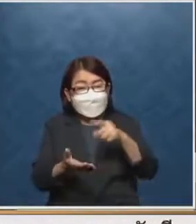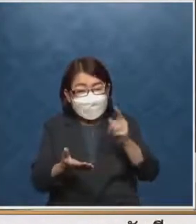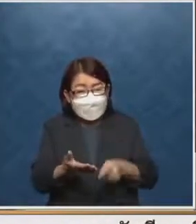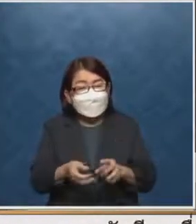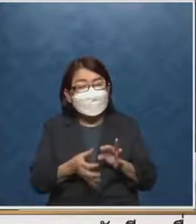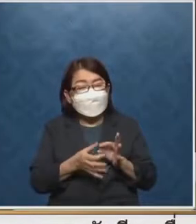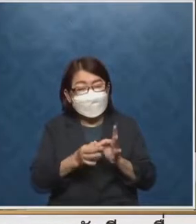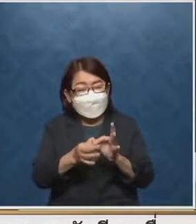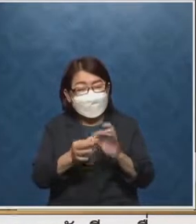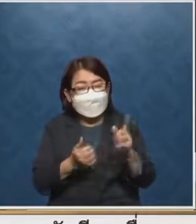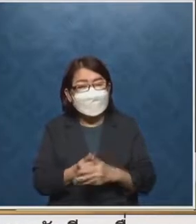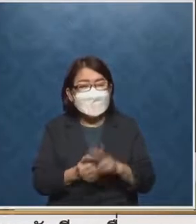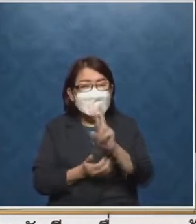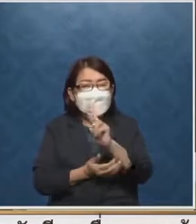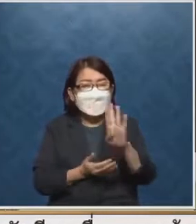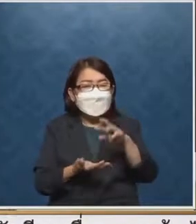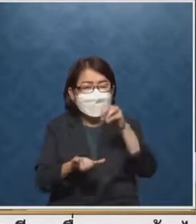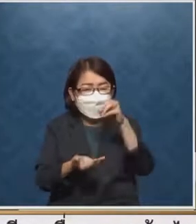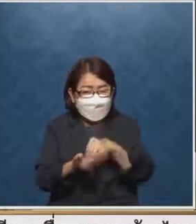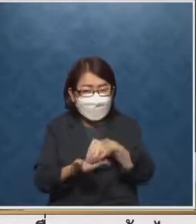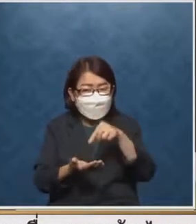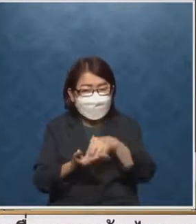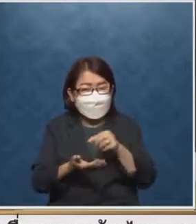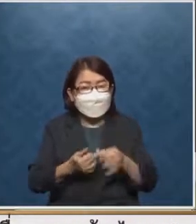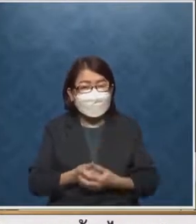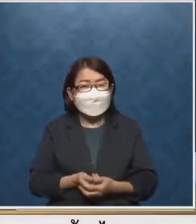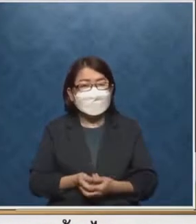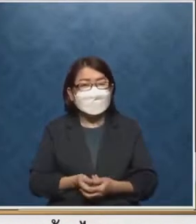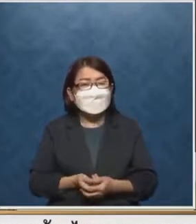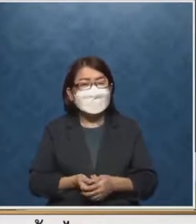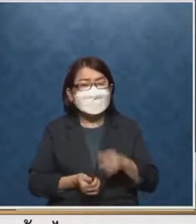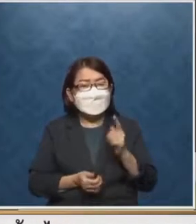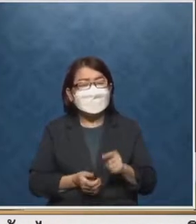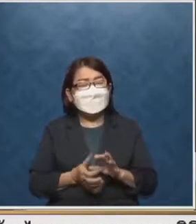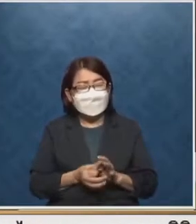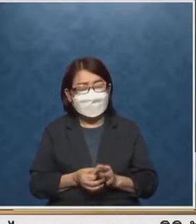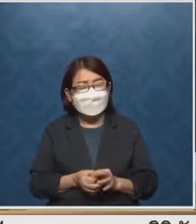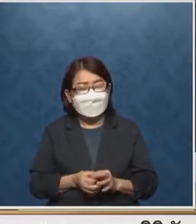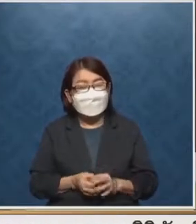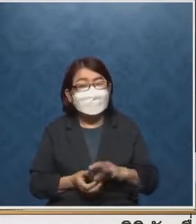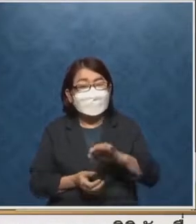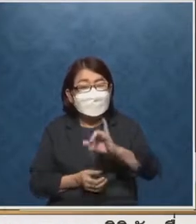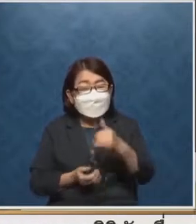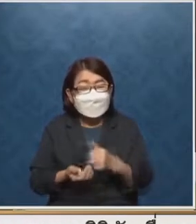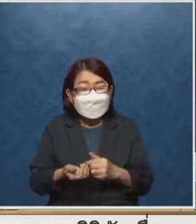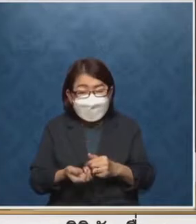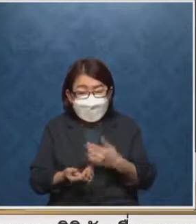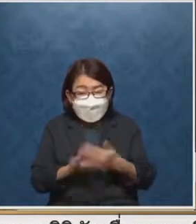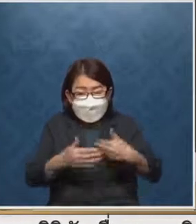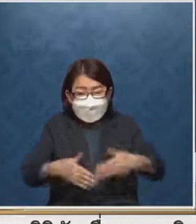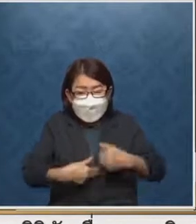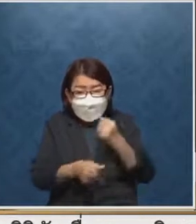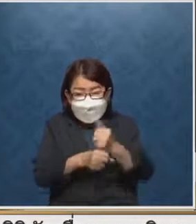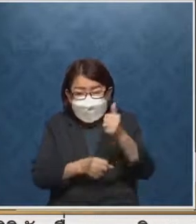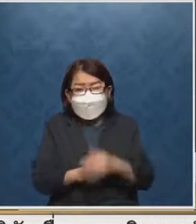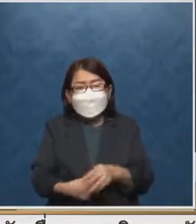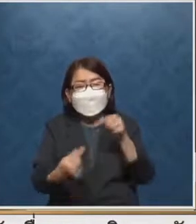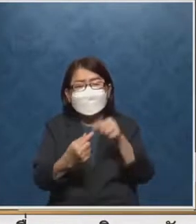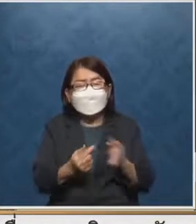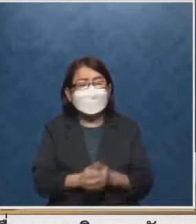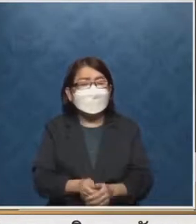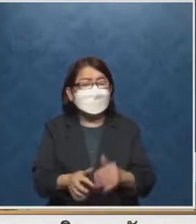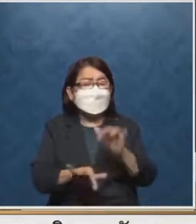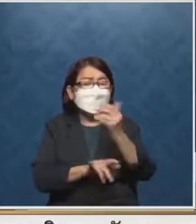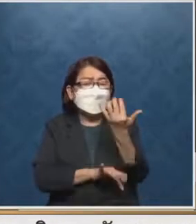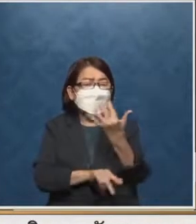ต้องมาแก้ไข แล้วก็เป็นค่าของเงินที่ผลิตขึ้นมาได้หาได้โดยผ่านคอมพิวเตอร์